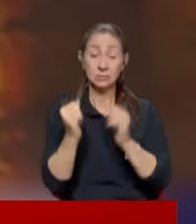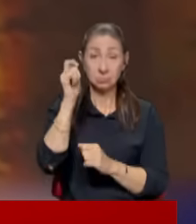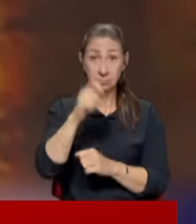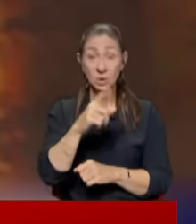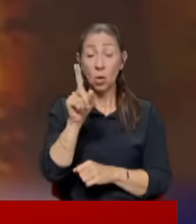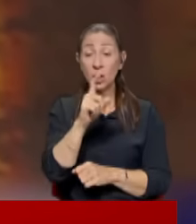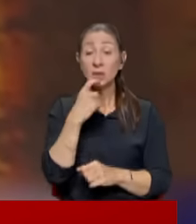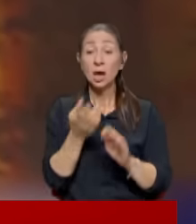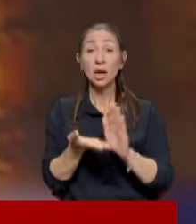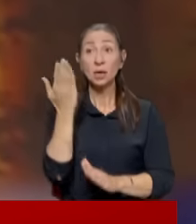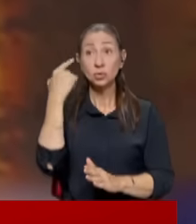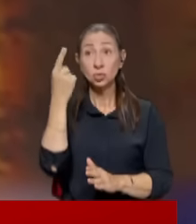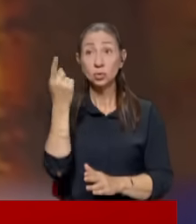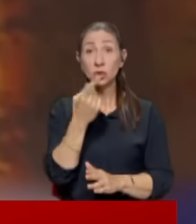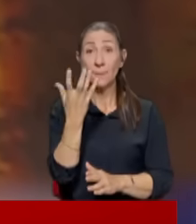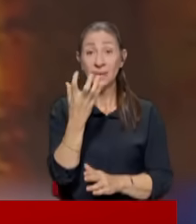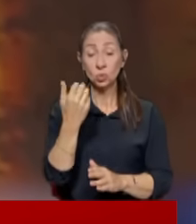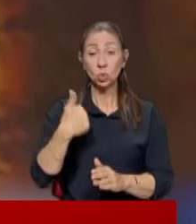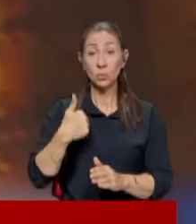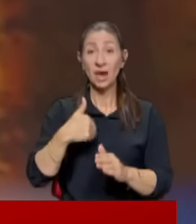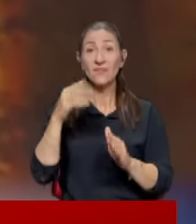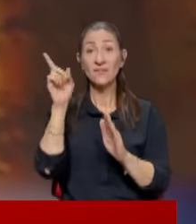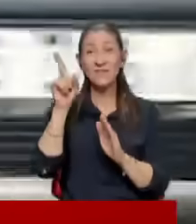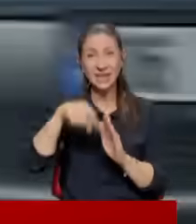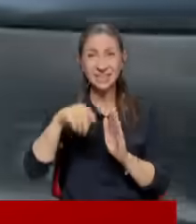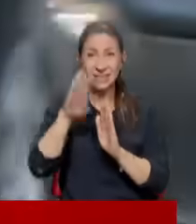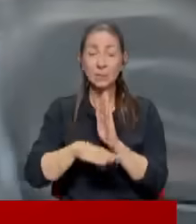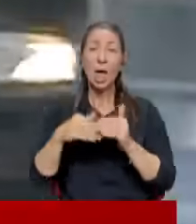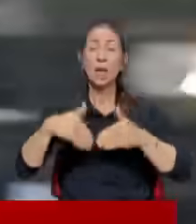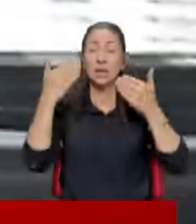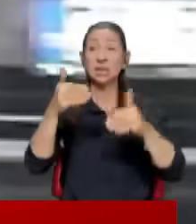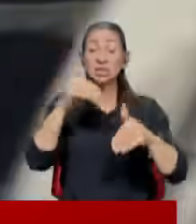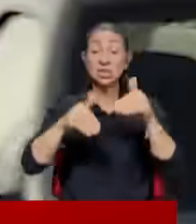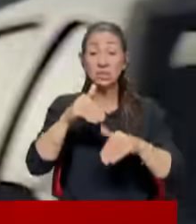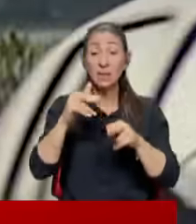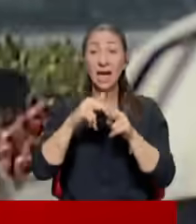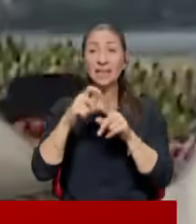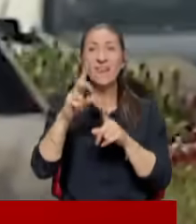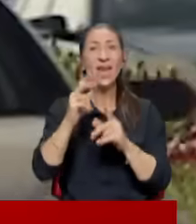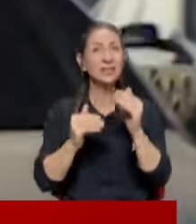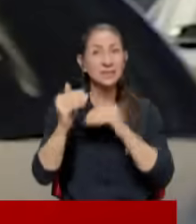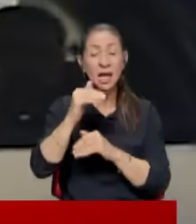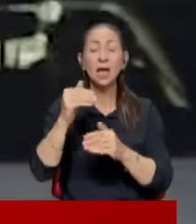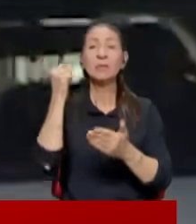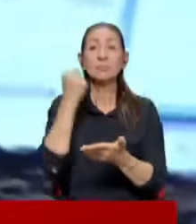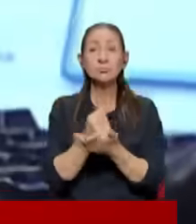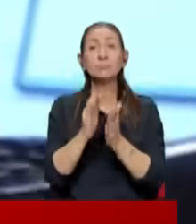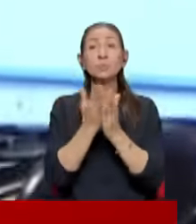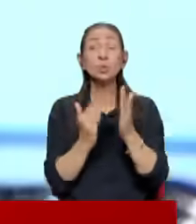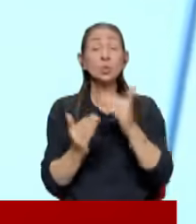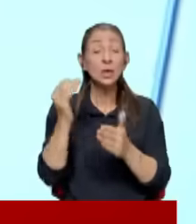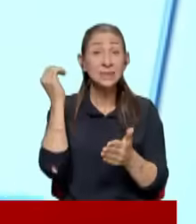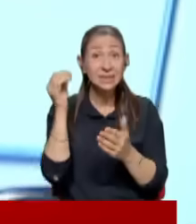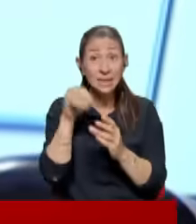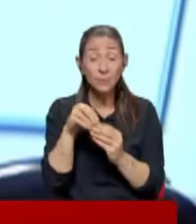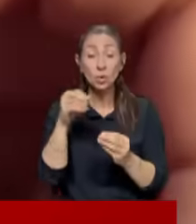yıl süreyle kaldırmayı düşündüğü %5 kurumlar vergisi indirimini erteledi. Seçim sonrası KDV oranlarındaki artış, harçlara gelen yüksek zamlar,